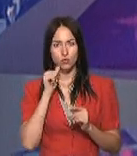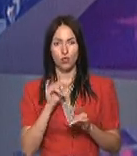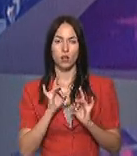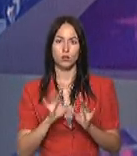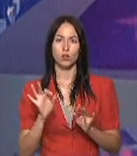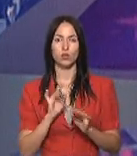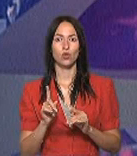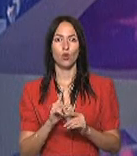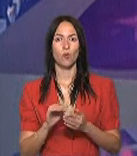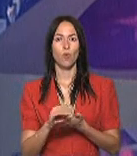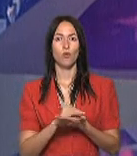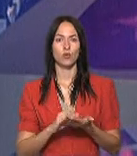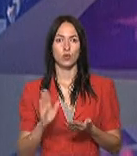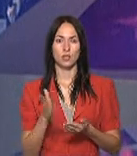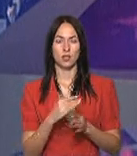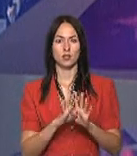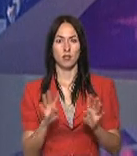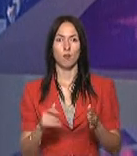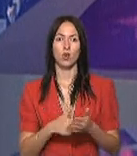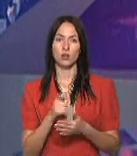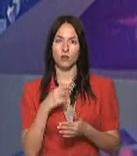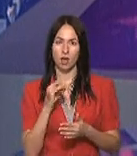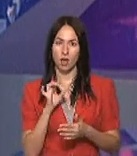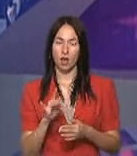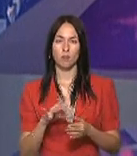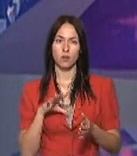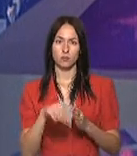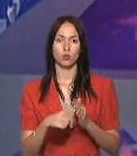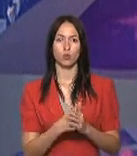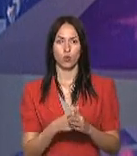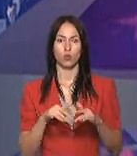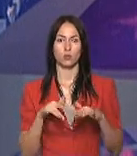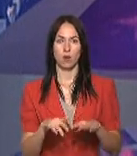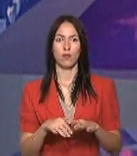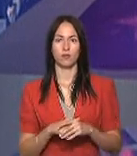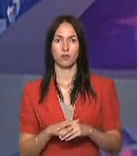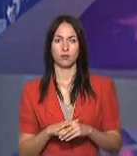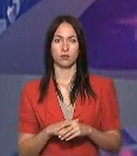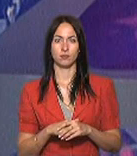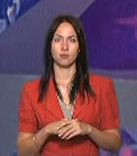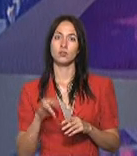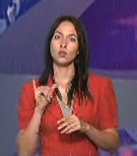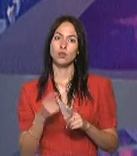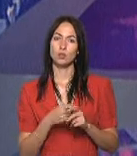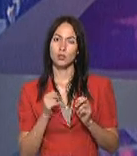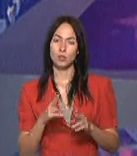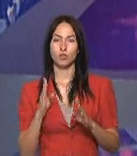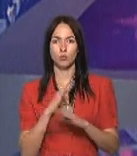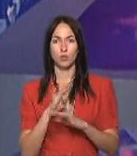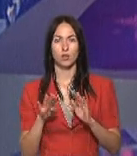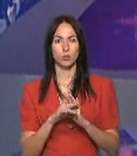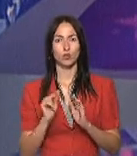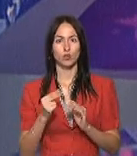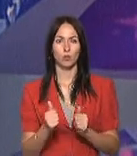щодо повторного знесення забору. Заяву, каже Грабар, долучили до справи. Чи безпечне повітря під